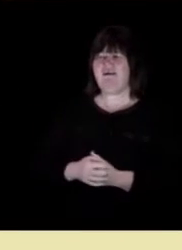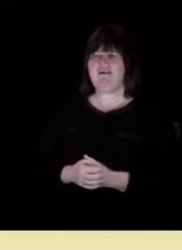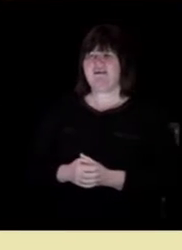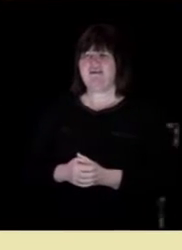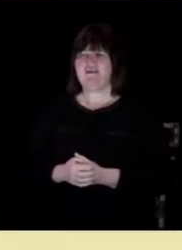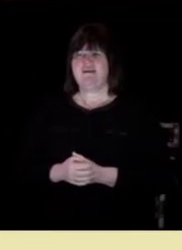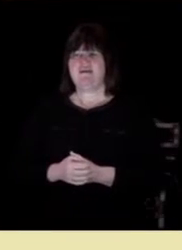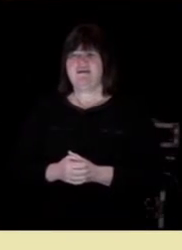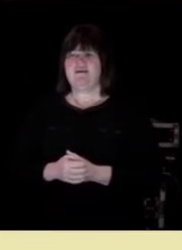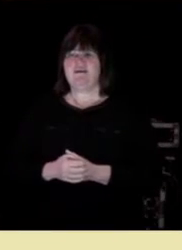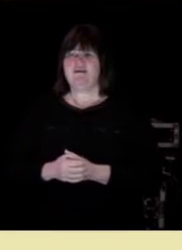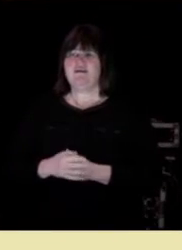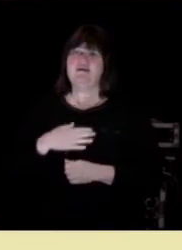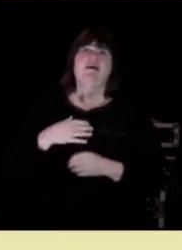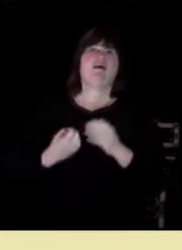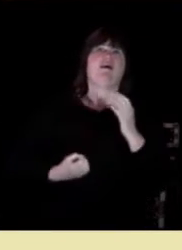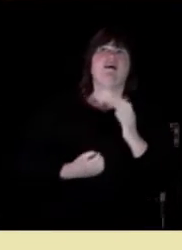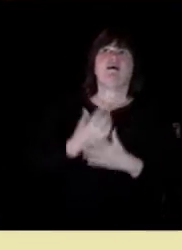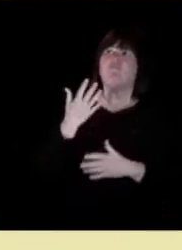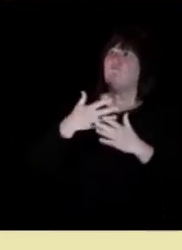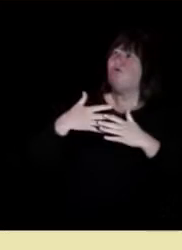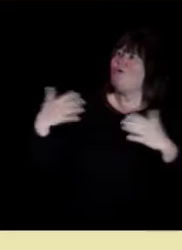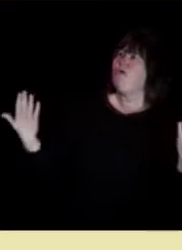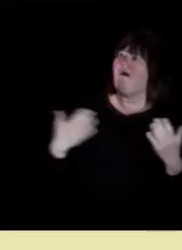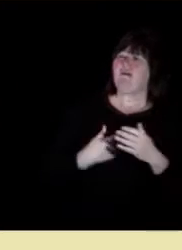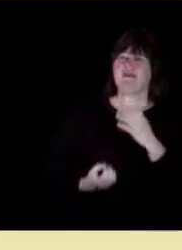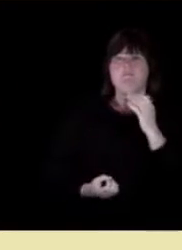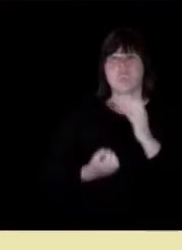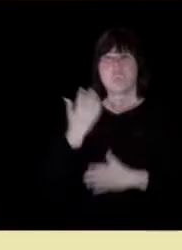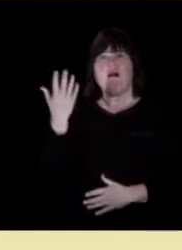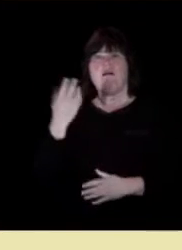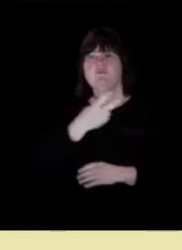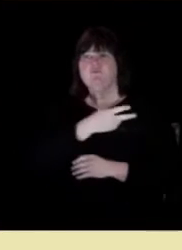En vårdag i mai 2005.